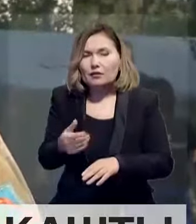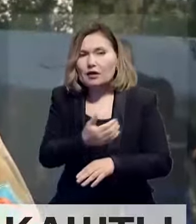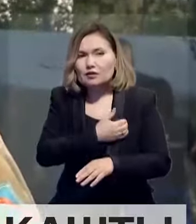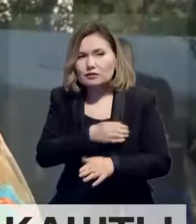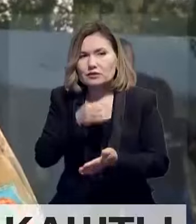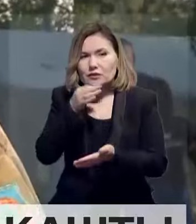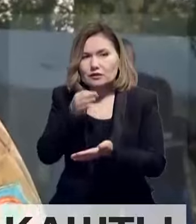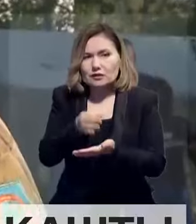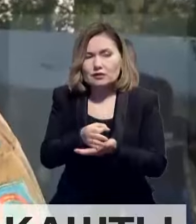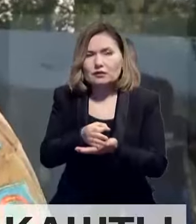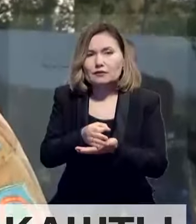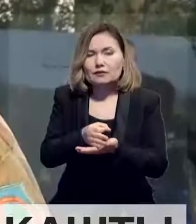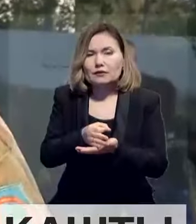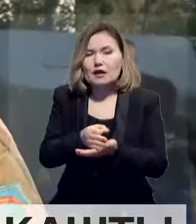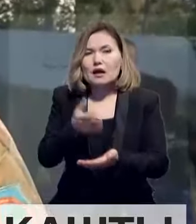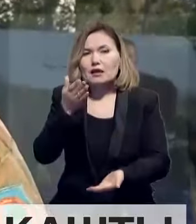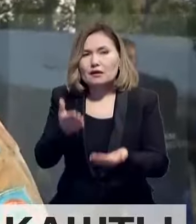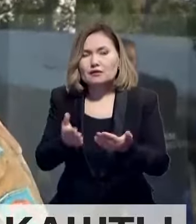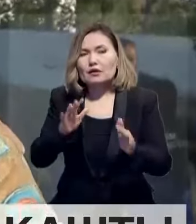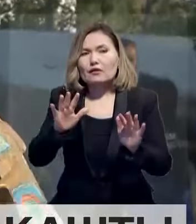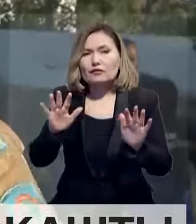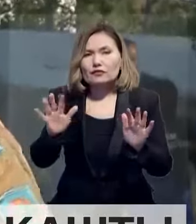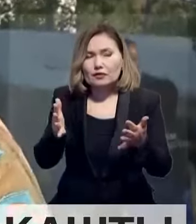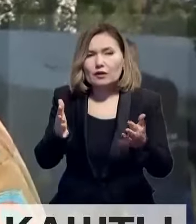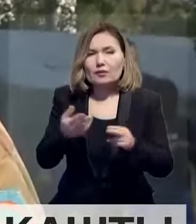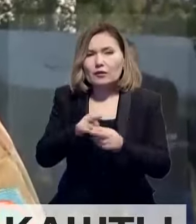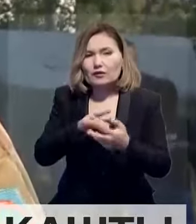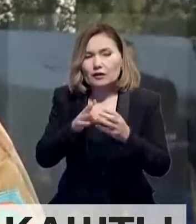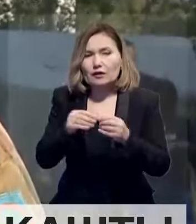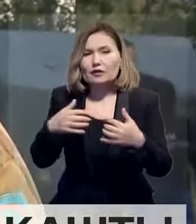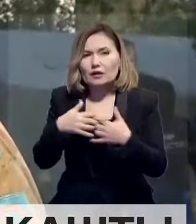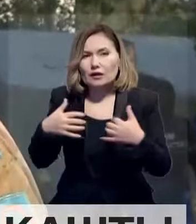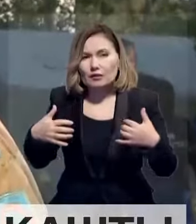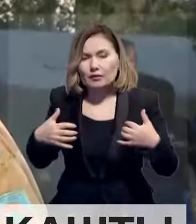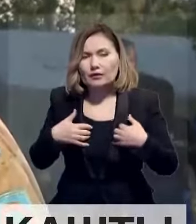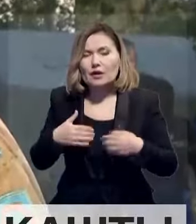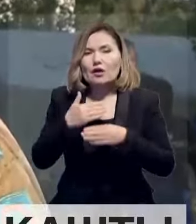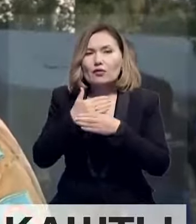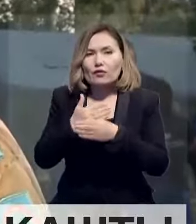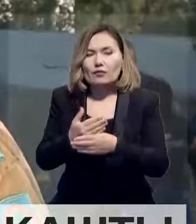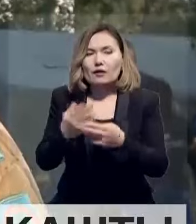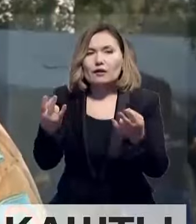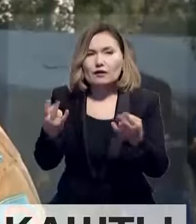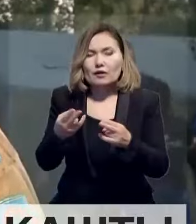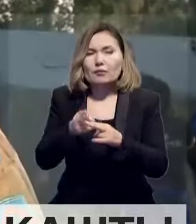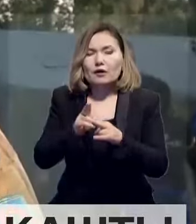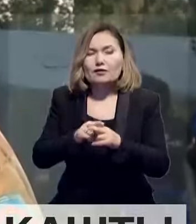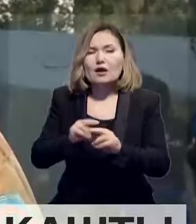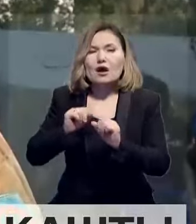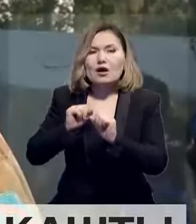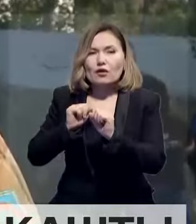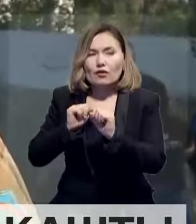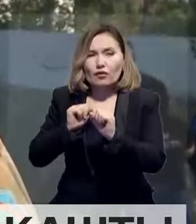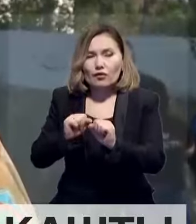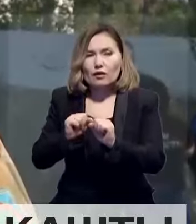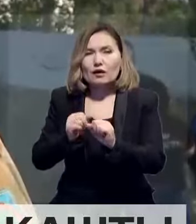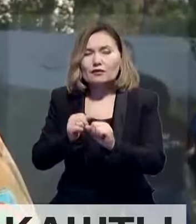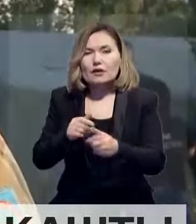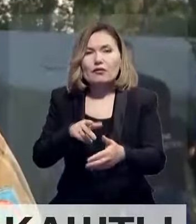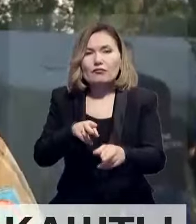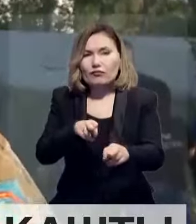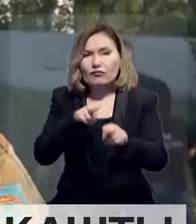келіп тұрғаны, егер есік алдарыңызға келіп тұрса жануар, значит, көмек сұрап тұр олар. Оны қораға қамамай,